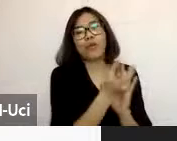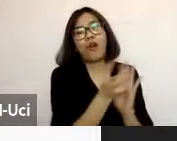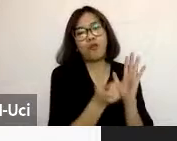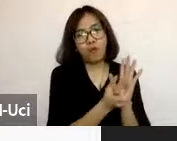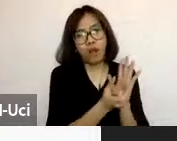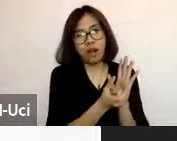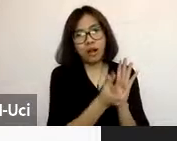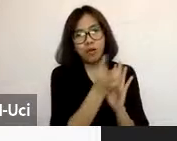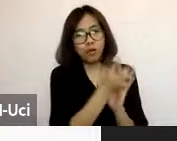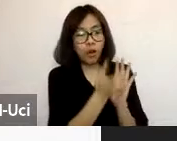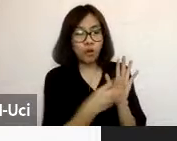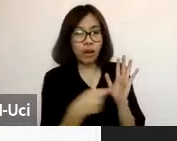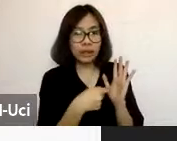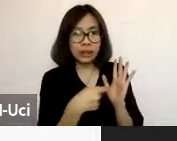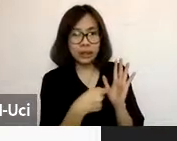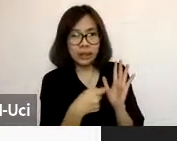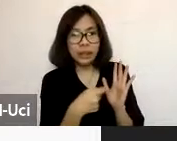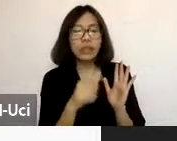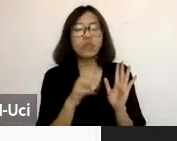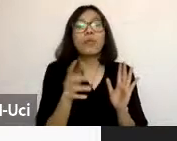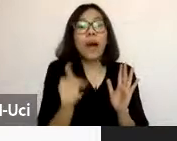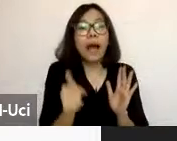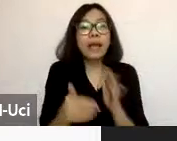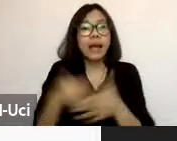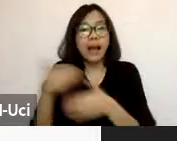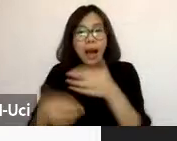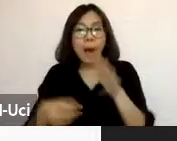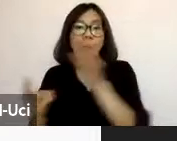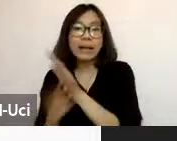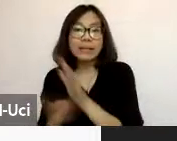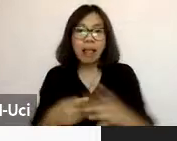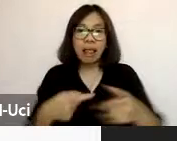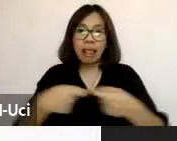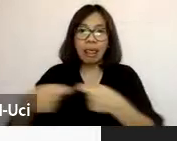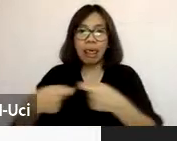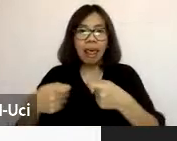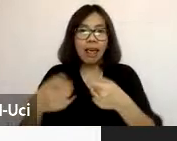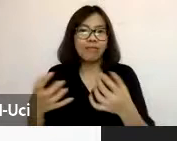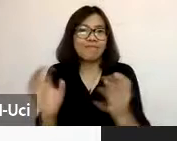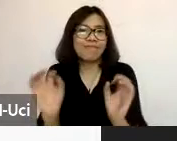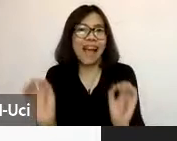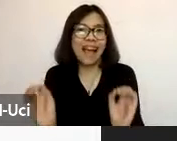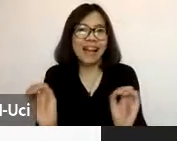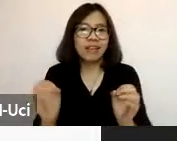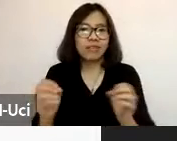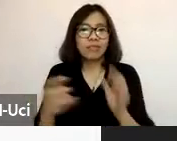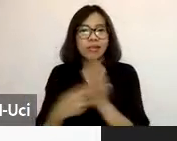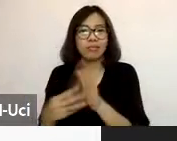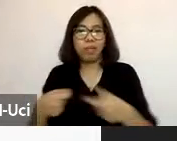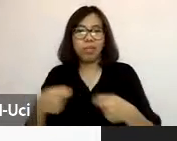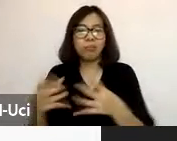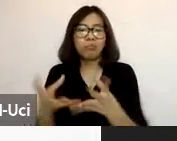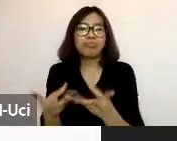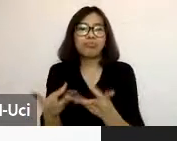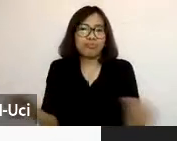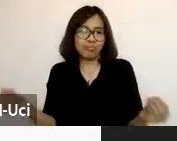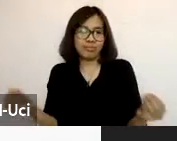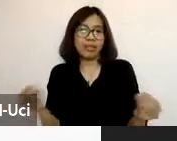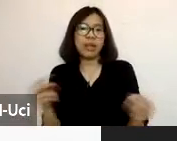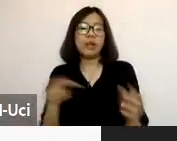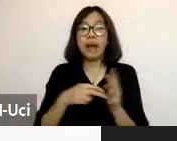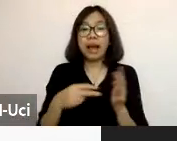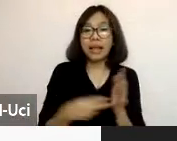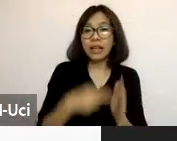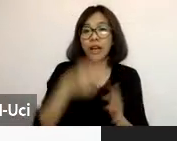atau meniadakan sengketa yang timbul jadi perlindungan hukum terhadap